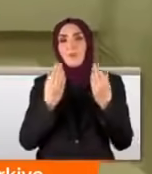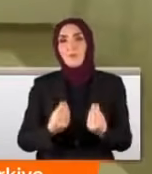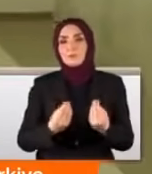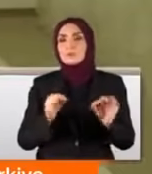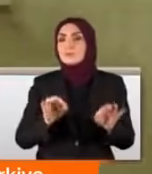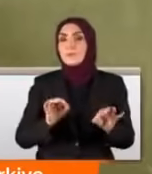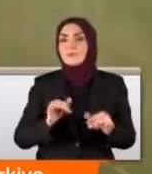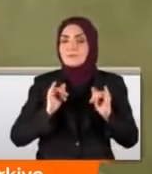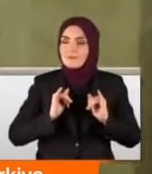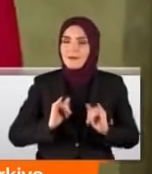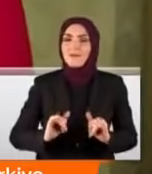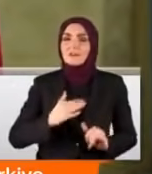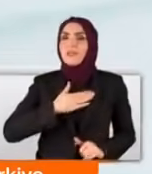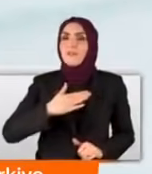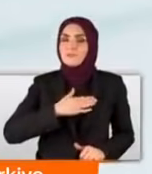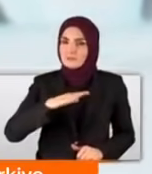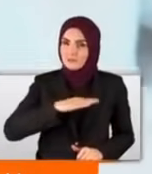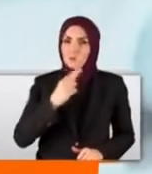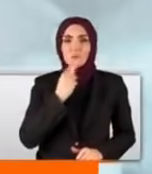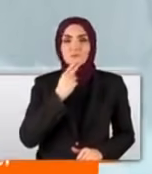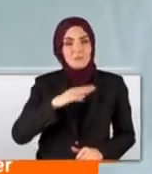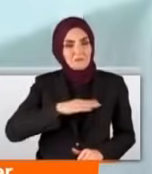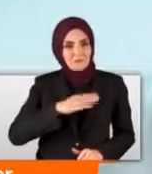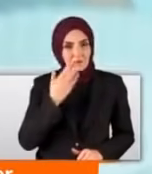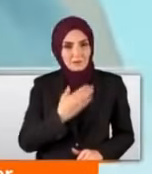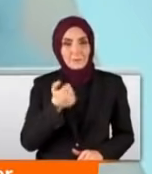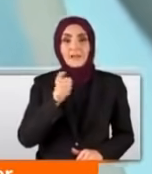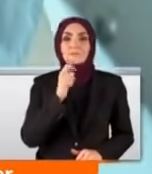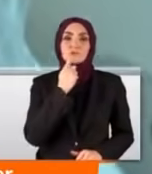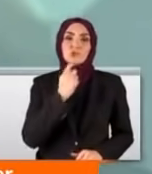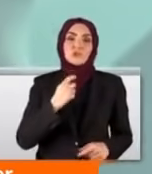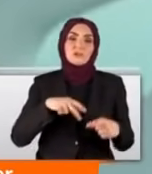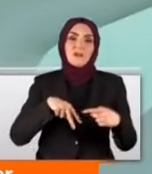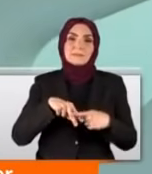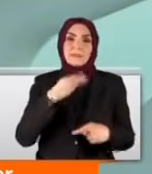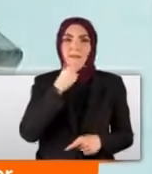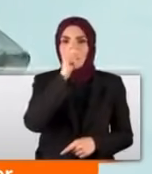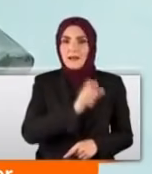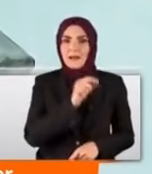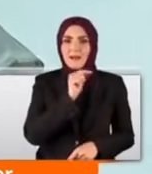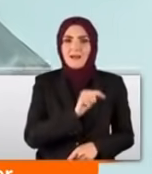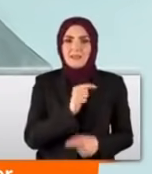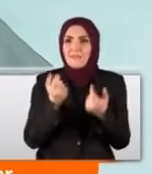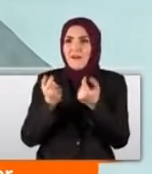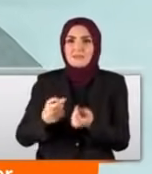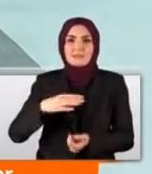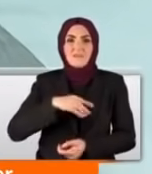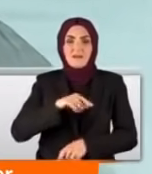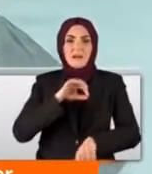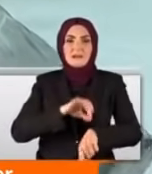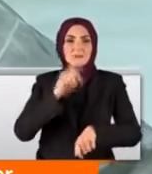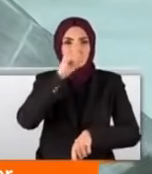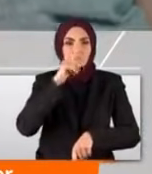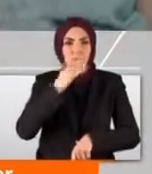rahatça nefes alıyor, konuşuyor. 60 yaşındaki Asiye Ateş'in nadir hastalığı sebebiyle yıllardır nefes borusunda